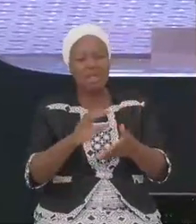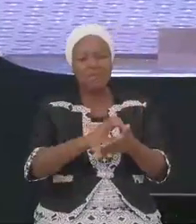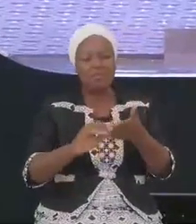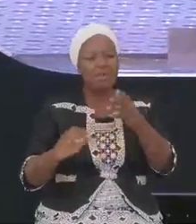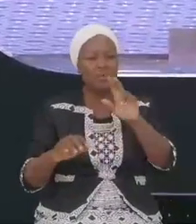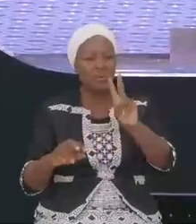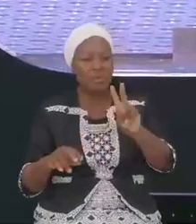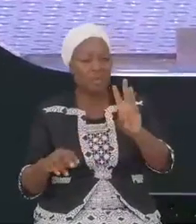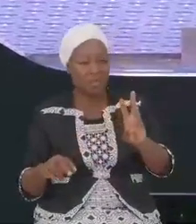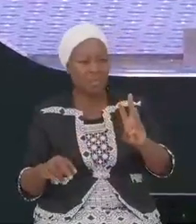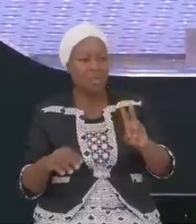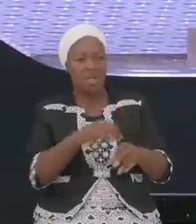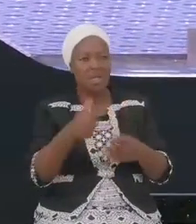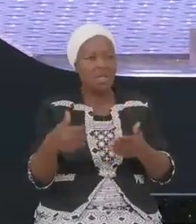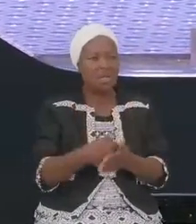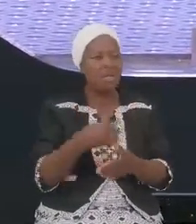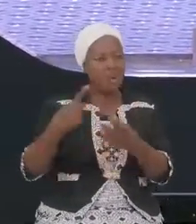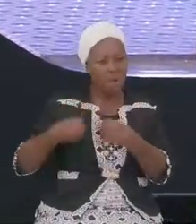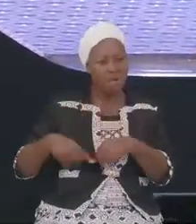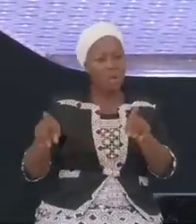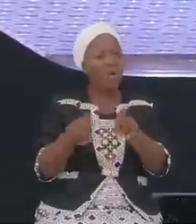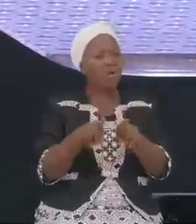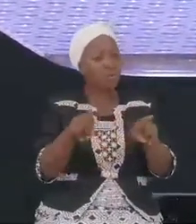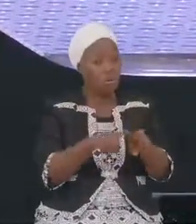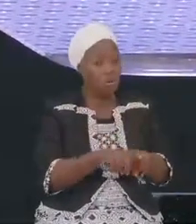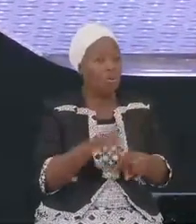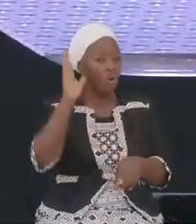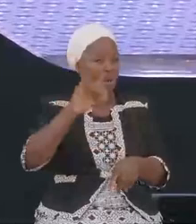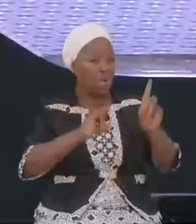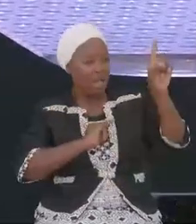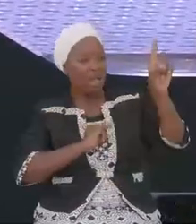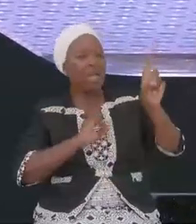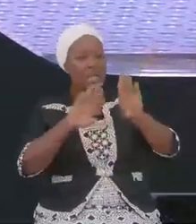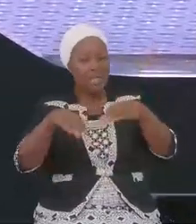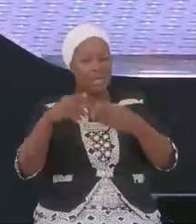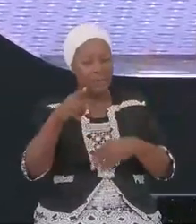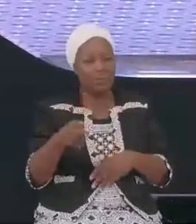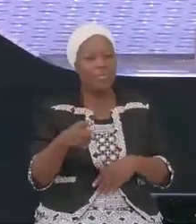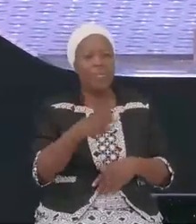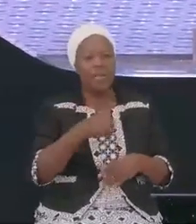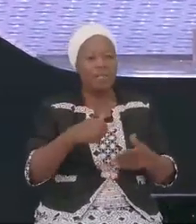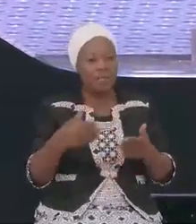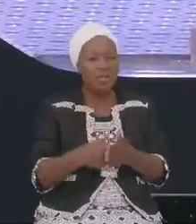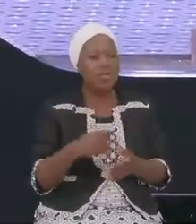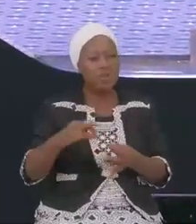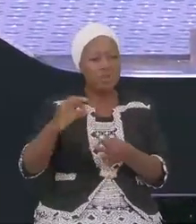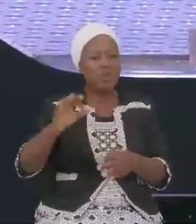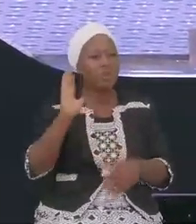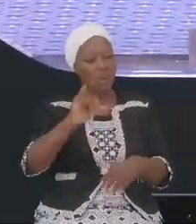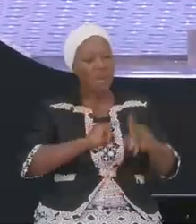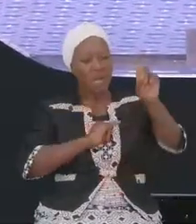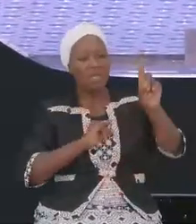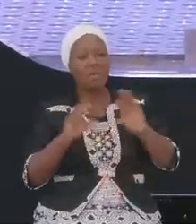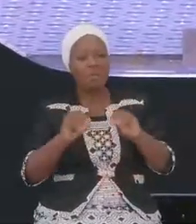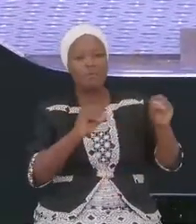26 nous dit, je vous donnerai un cœur nouveau et je mettrai en vous un esprit